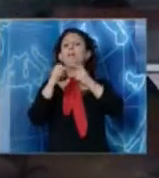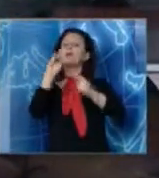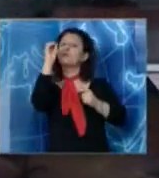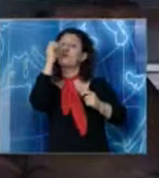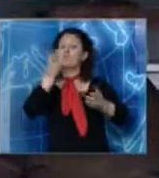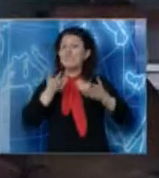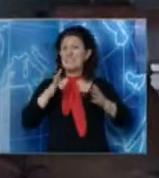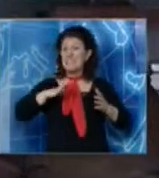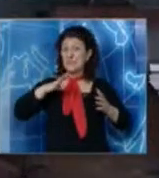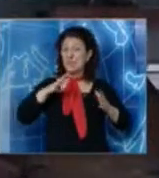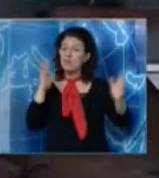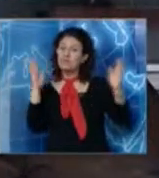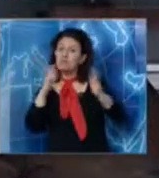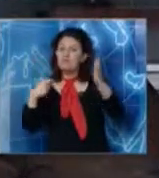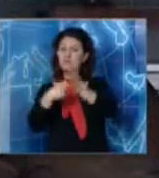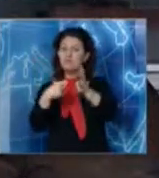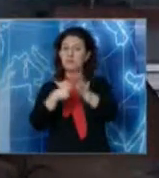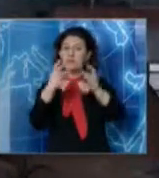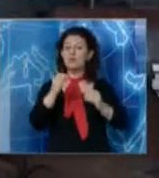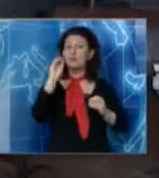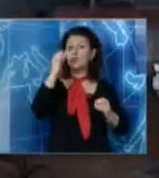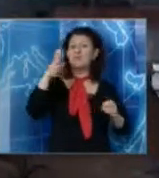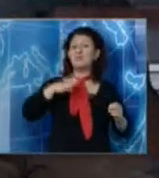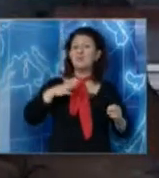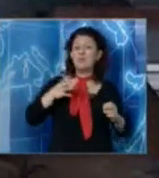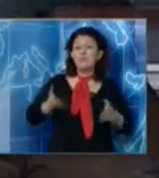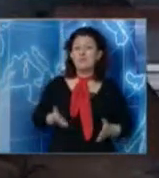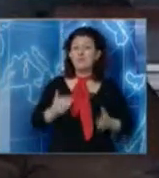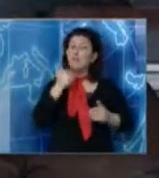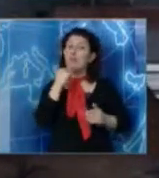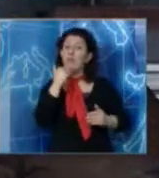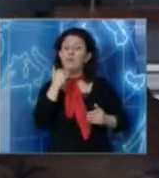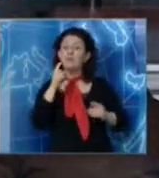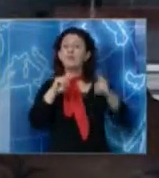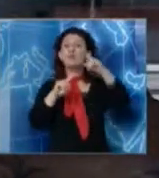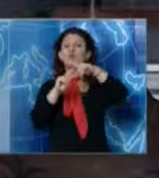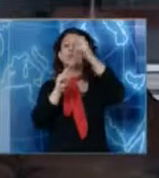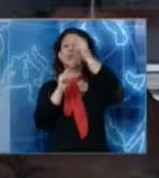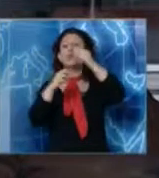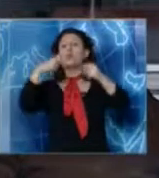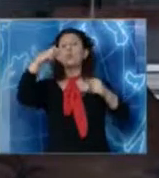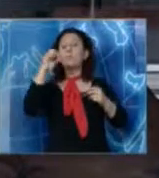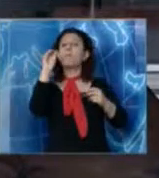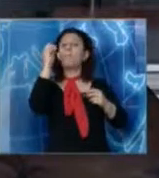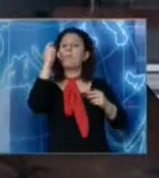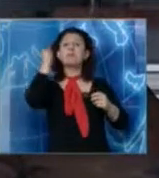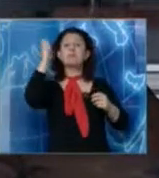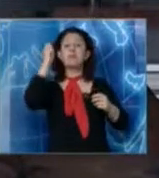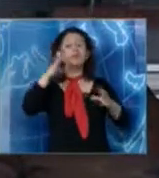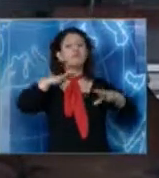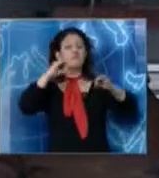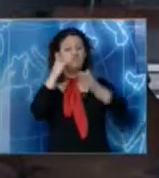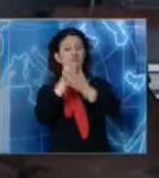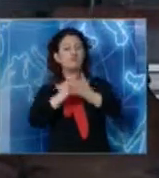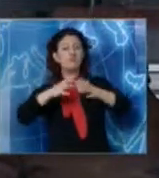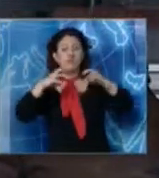Dayanışma Derneği, çocuk sahibi olmak isteyen anne ve baba adayları için tüp bebek semineri düzenledi. Bilim ve